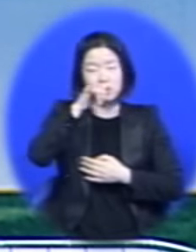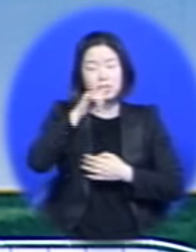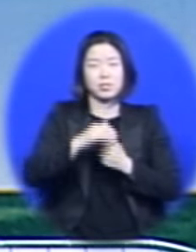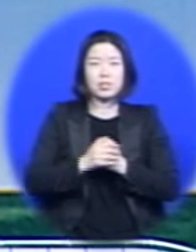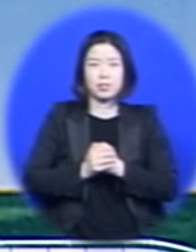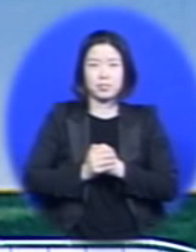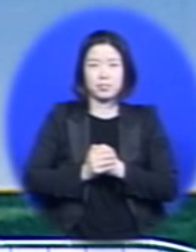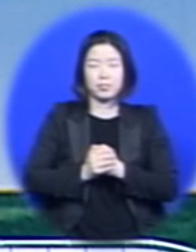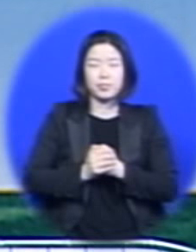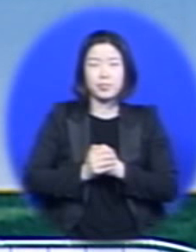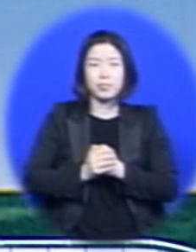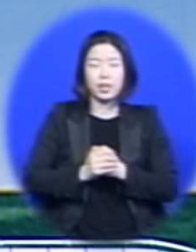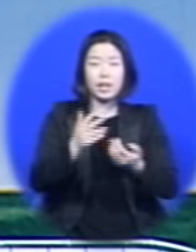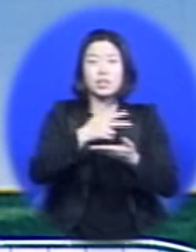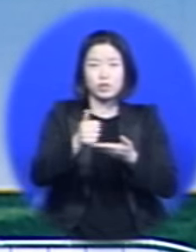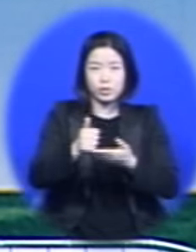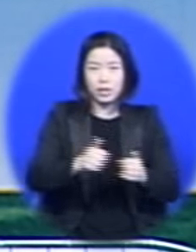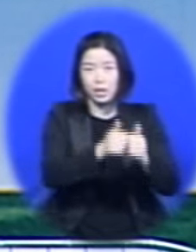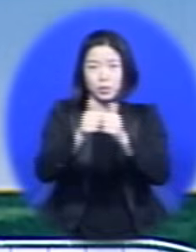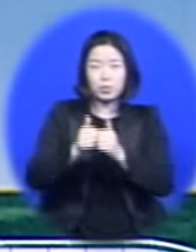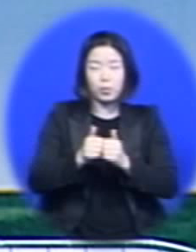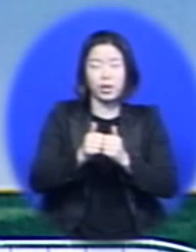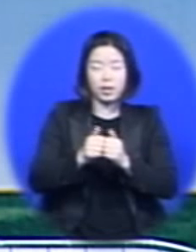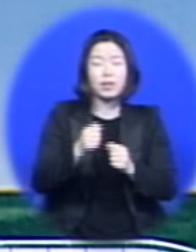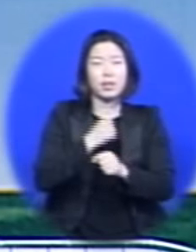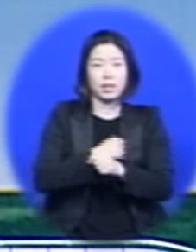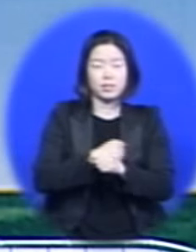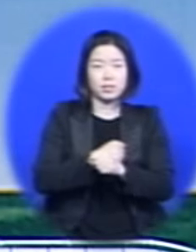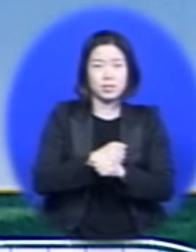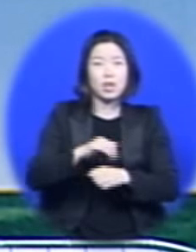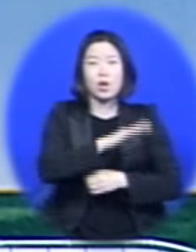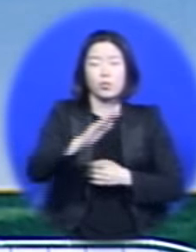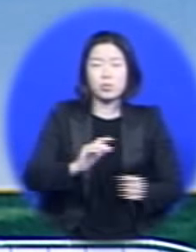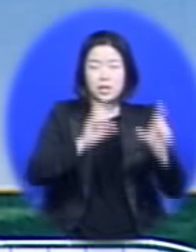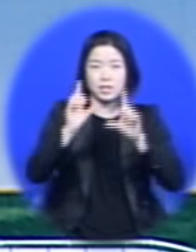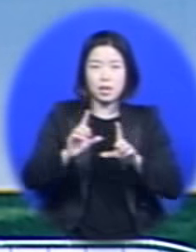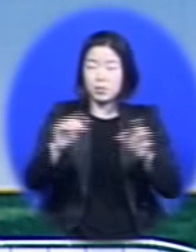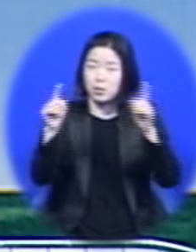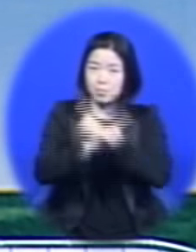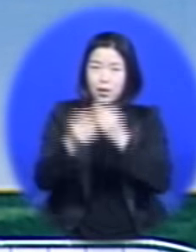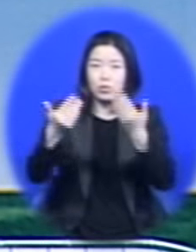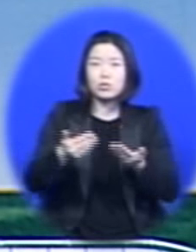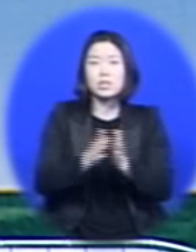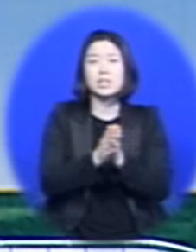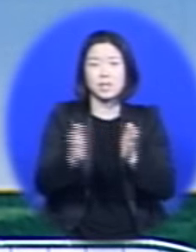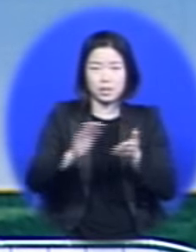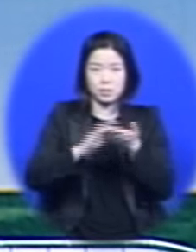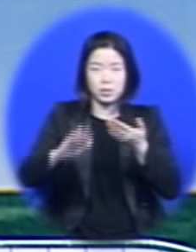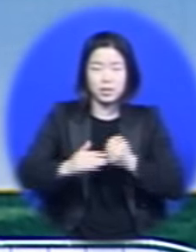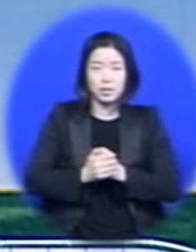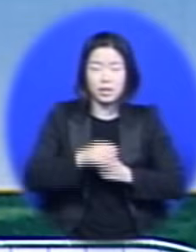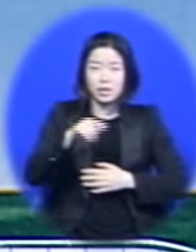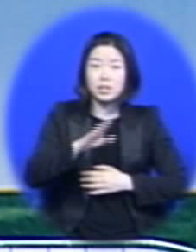들었습니다. 주님과 동행함은 우리의 삶을 바꾸기 시작하는 겁니다.